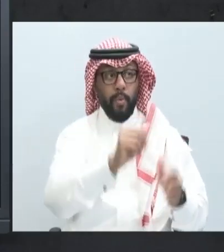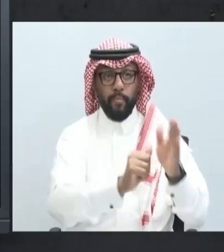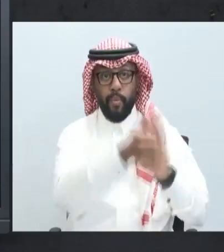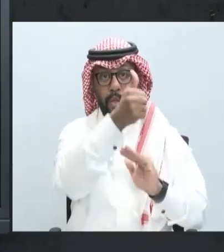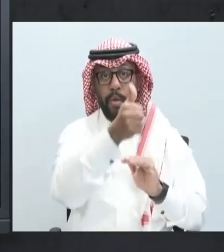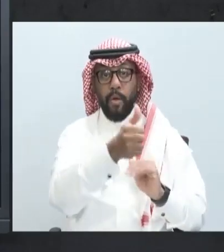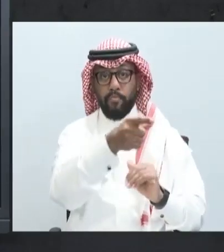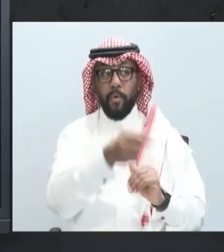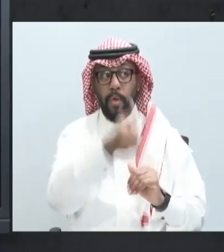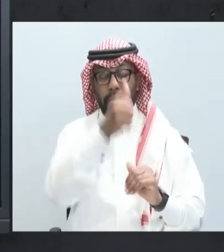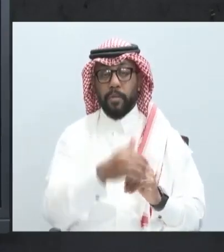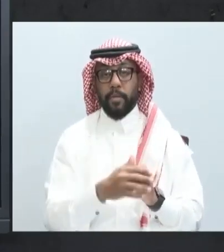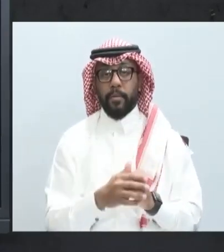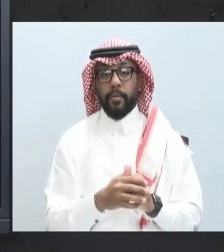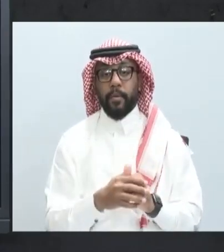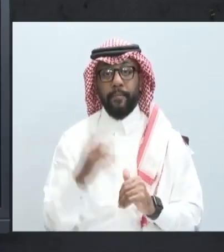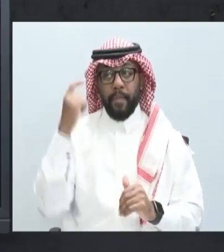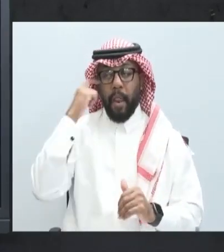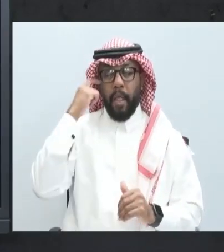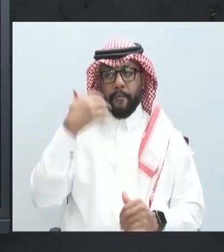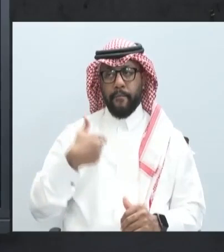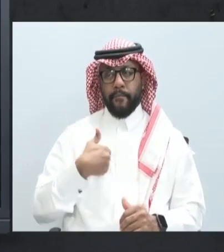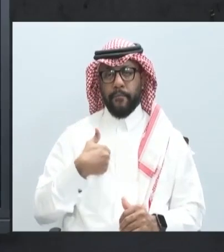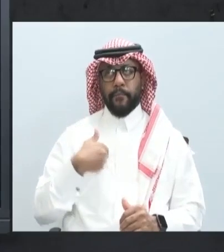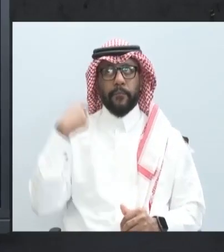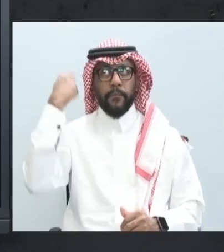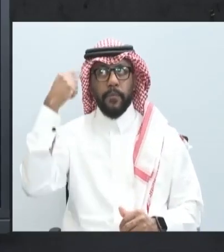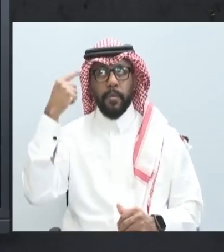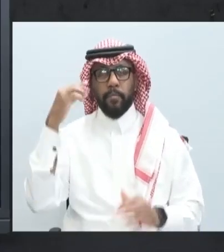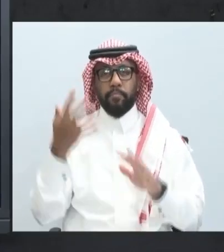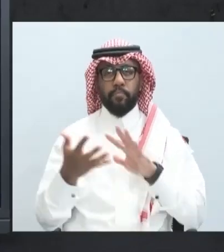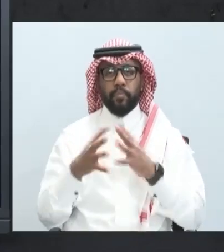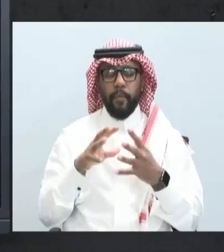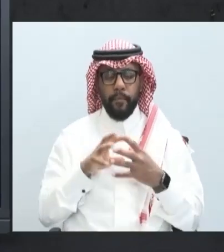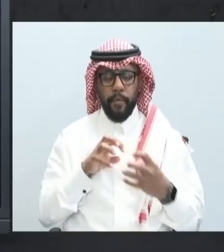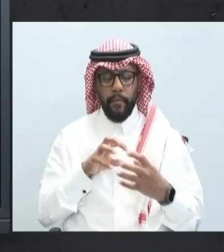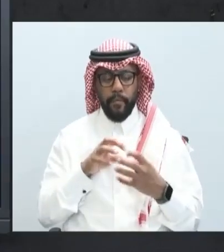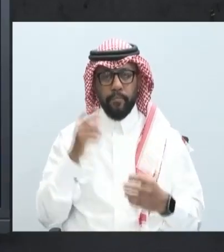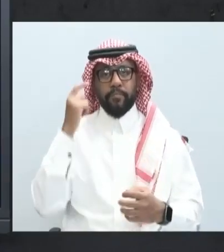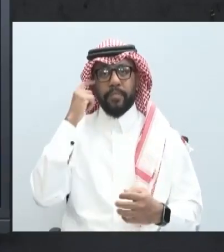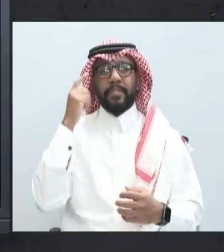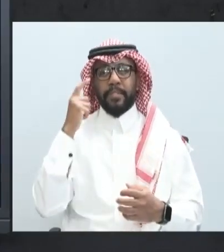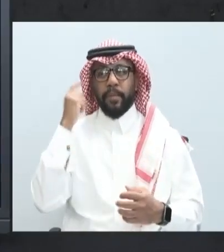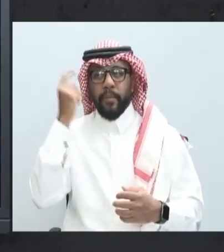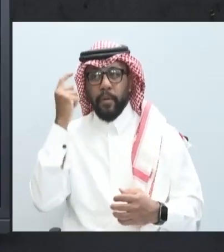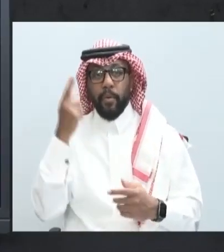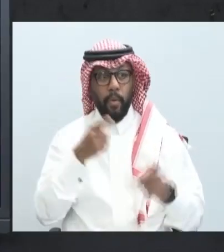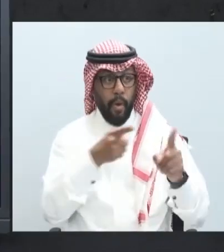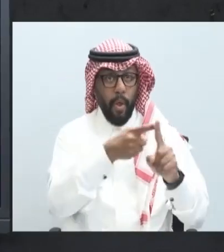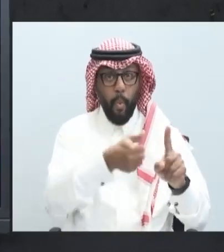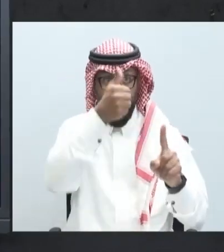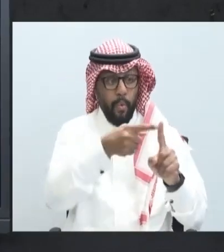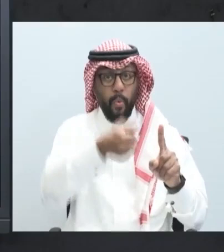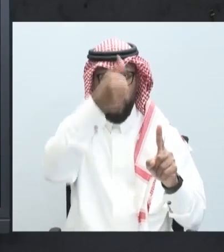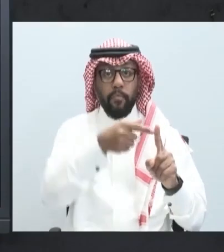استطعت ان اعرف اجابته او اعرف حيثياته من خلال استبدال المنطقه اذا عبد العزيز الطالب